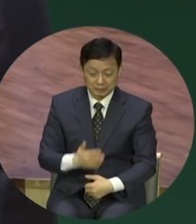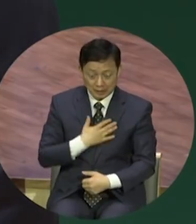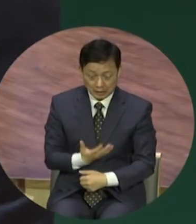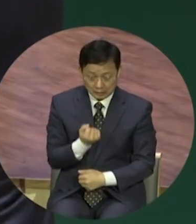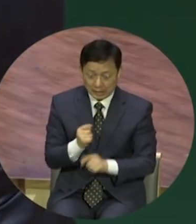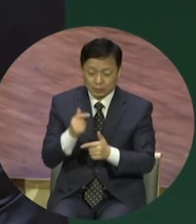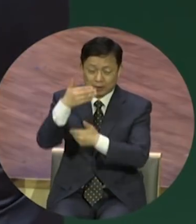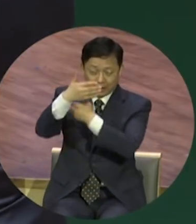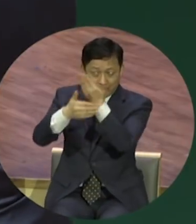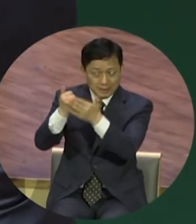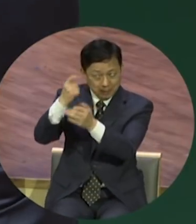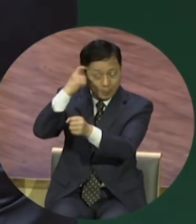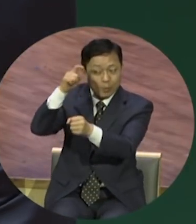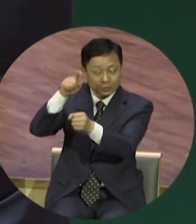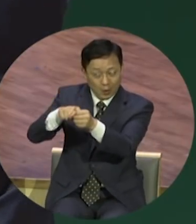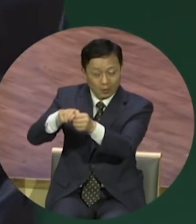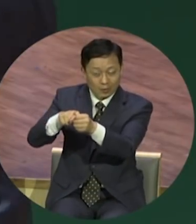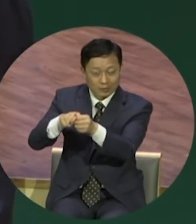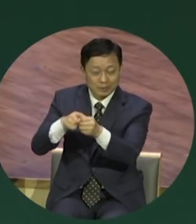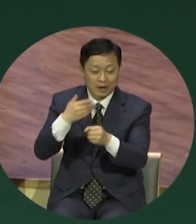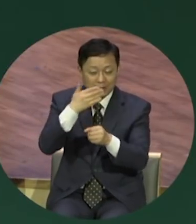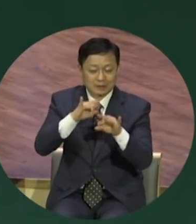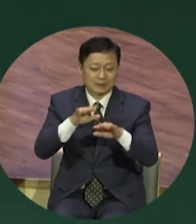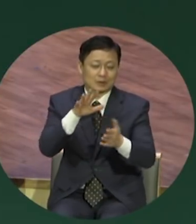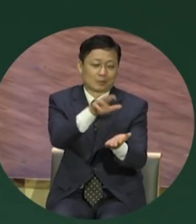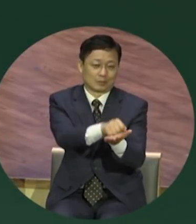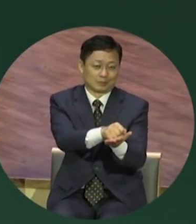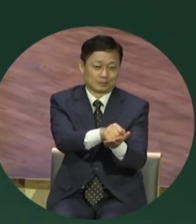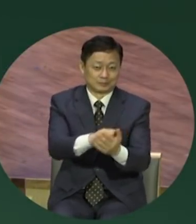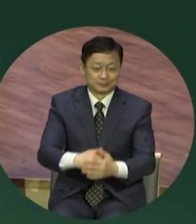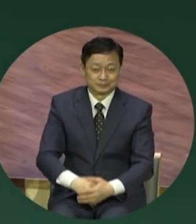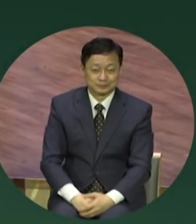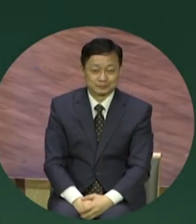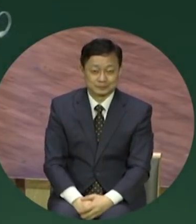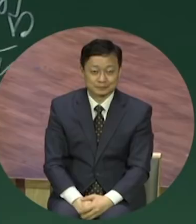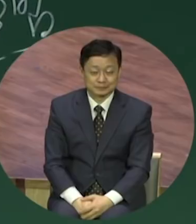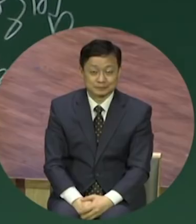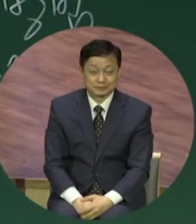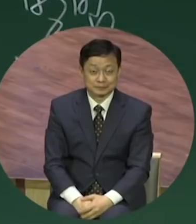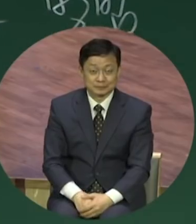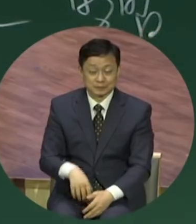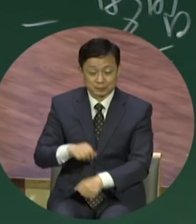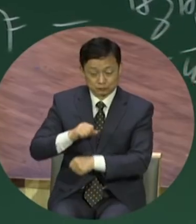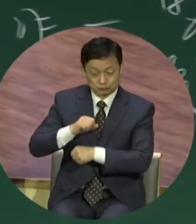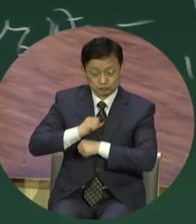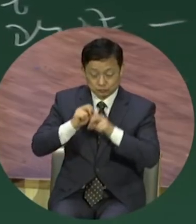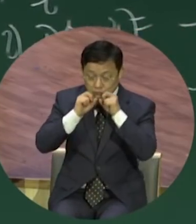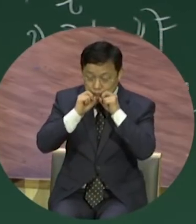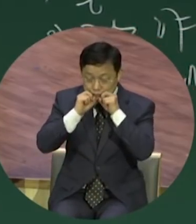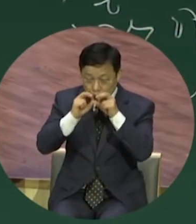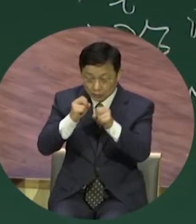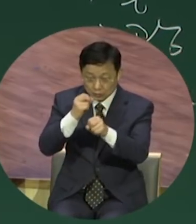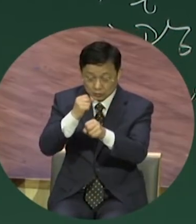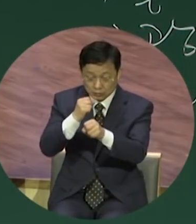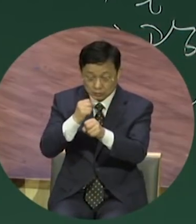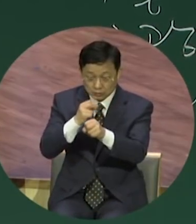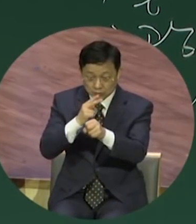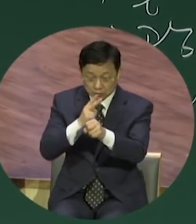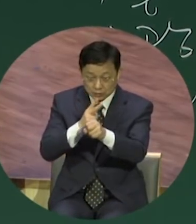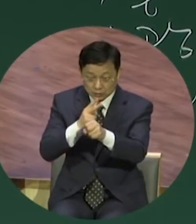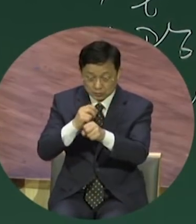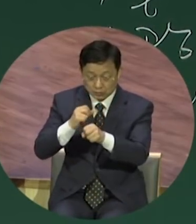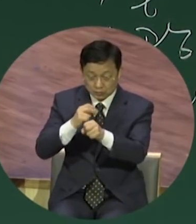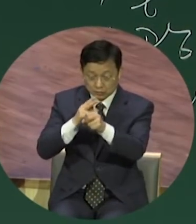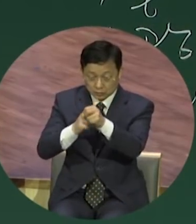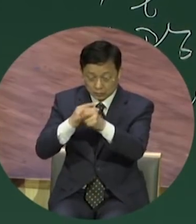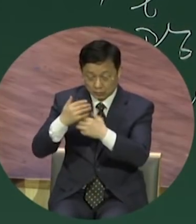simple goal or objective, it's God's goal. 이번 군성교대 메시지는 여러분들이 굳게 실제로 붙잡고